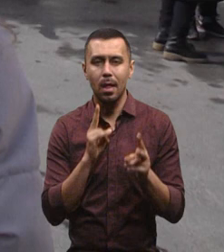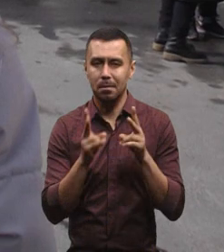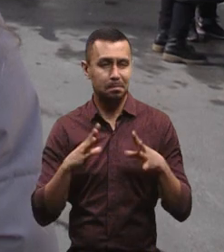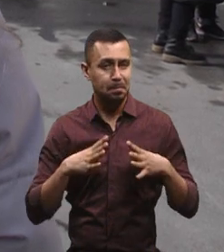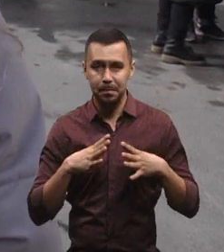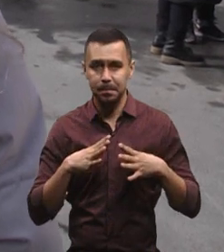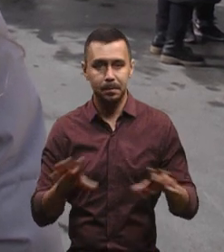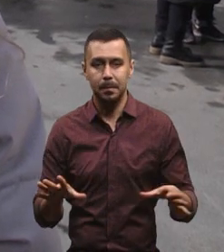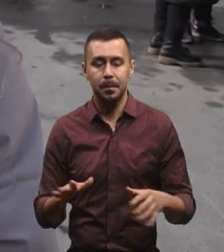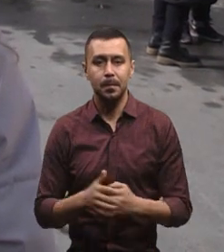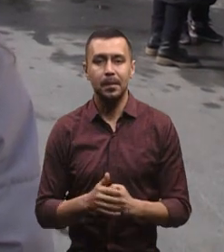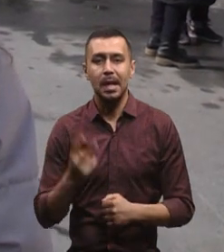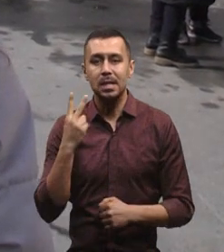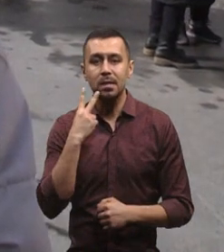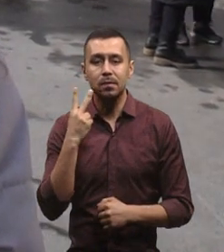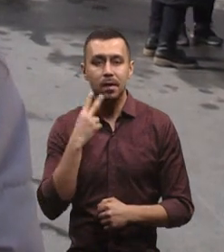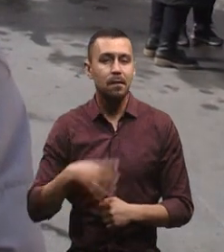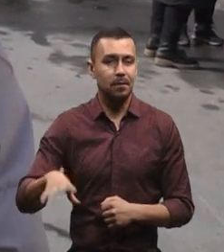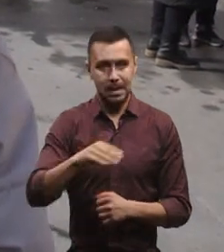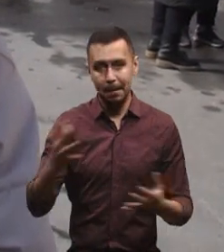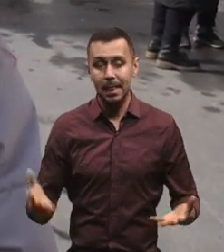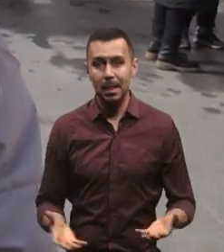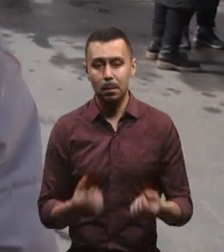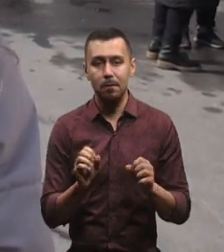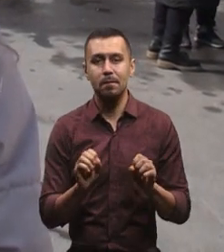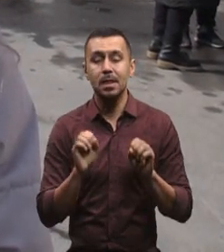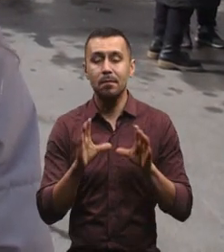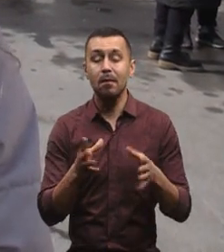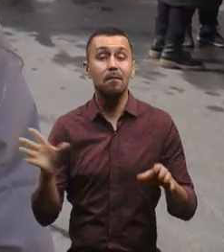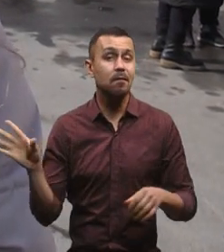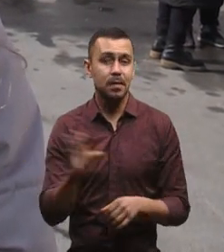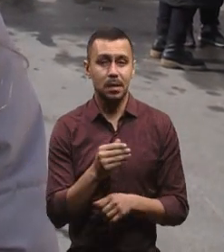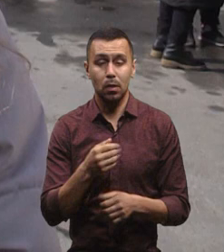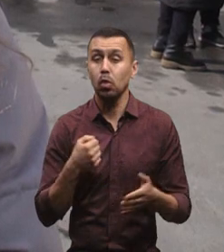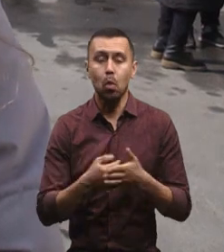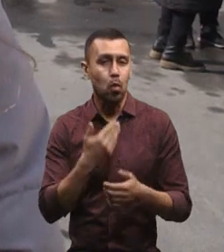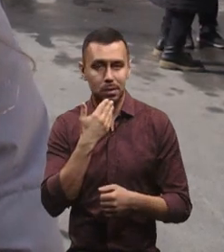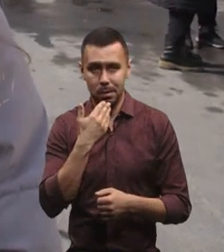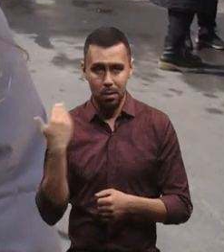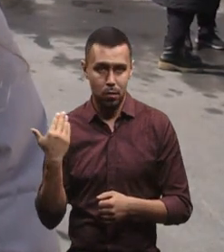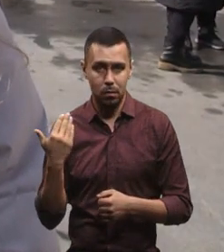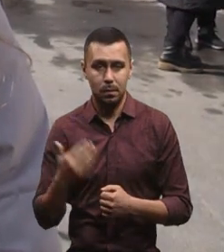скаржився, завжди всіх підтримував, віддавався саме останнє,